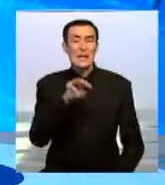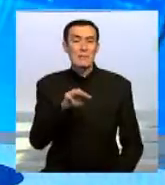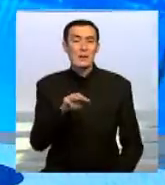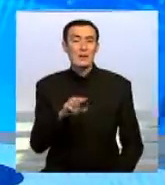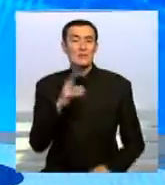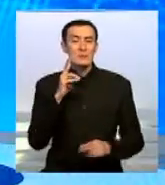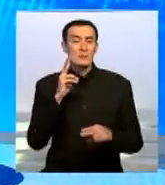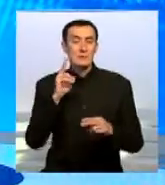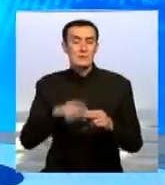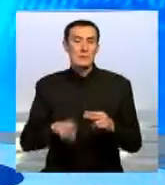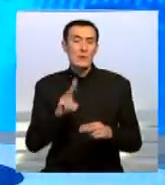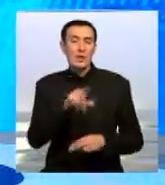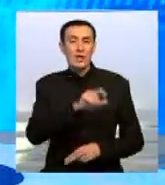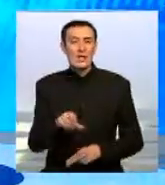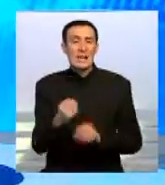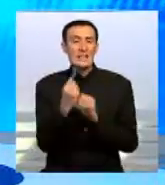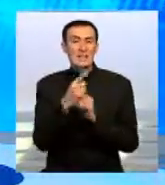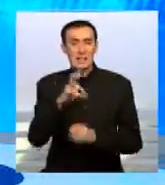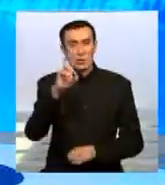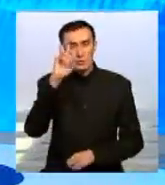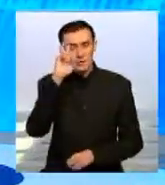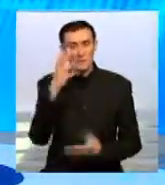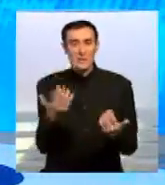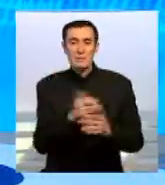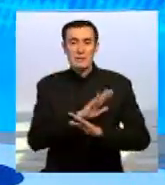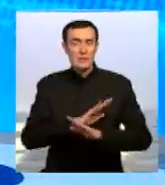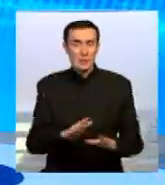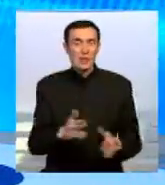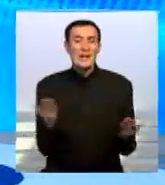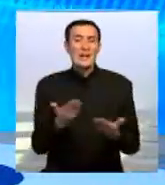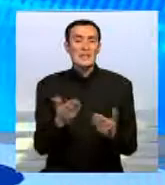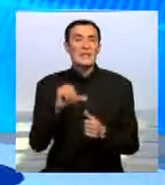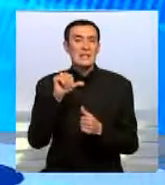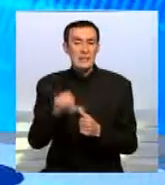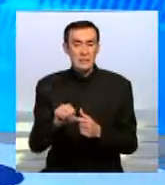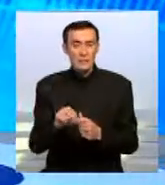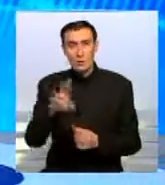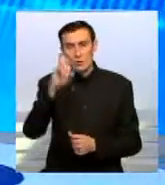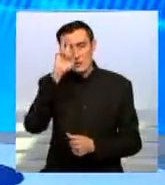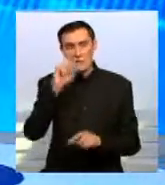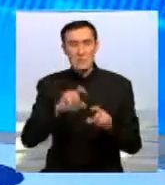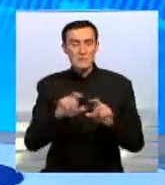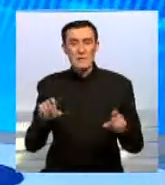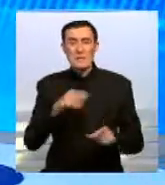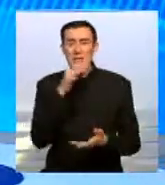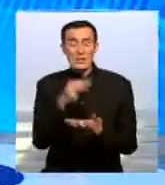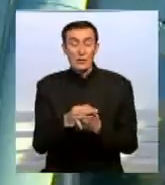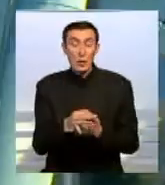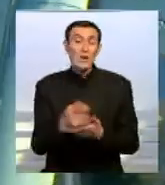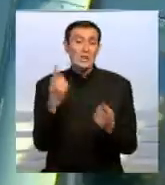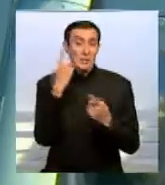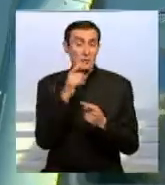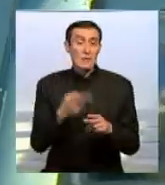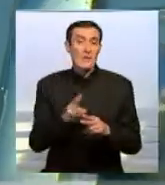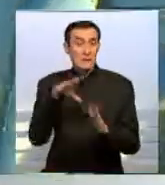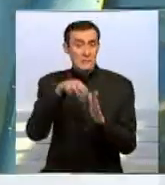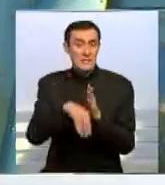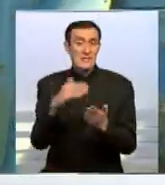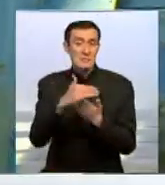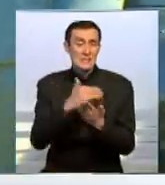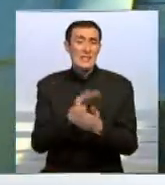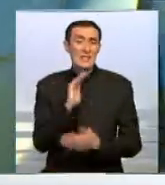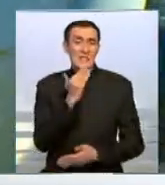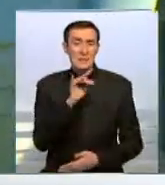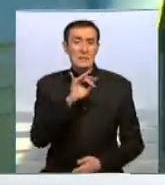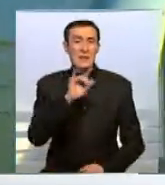предоставление убежища для граждан 11 стран. При этом каких именно в Госдепе не уточнили. Но вот Рейтер сообщает, что в этом списке есть